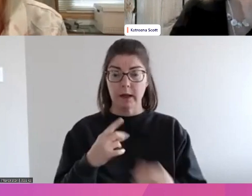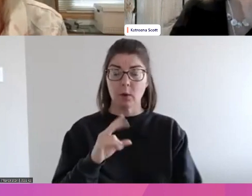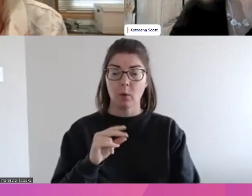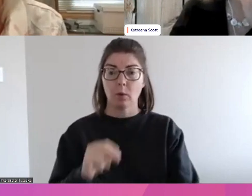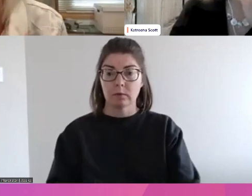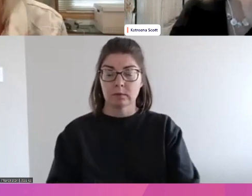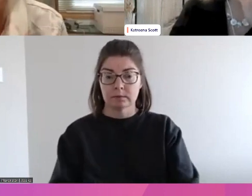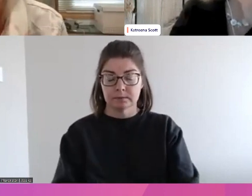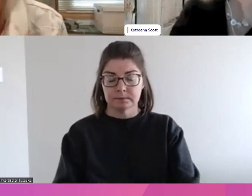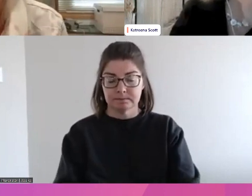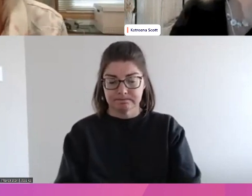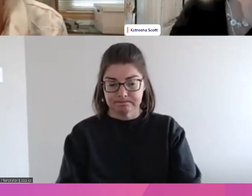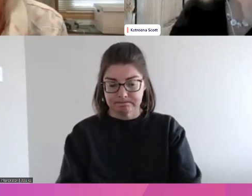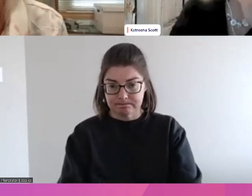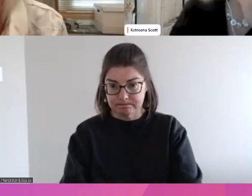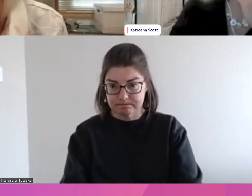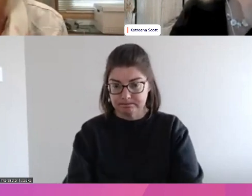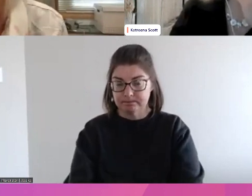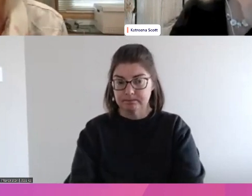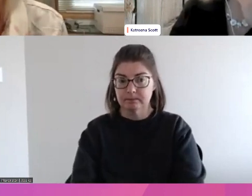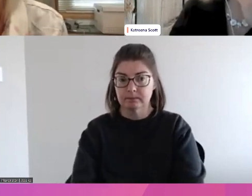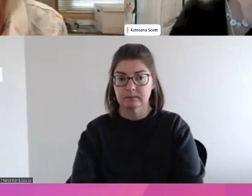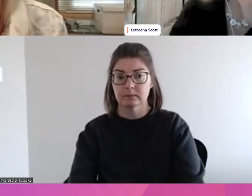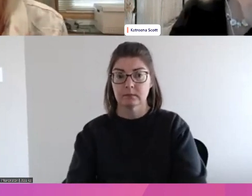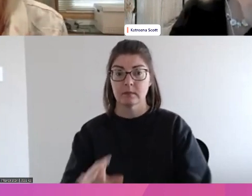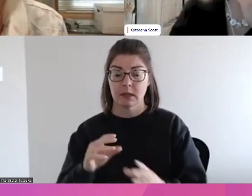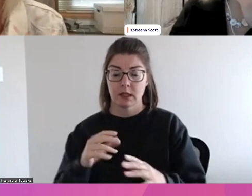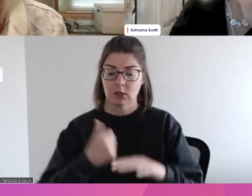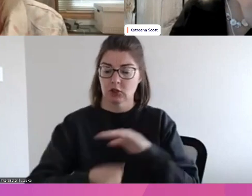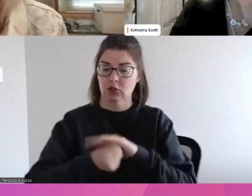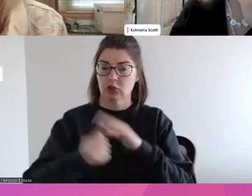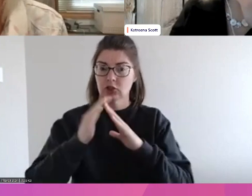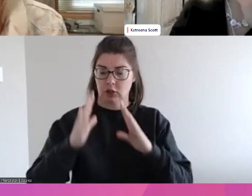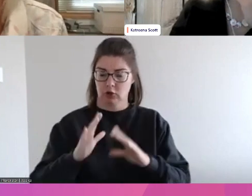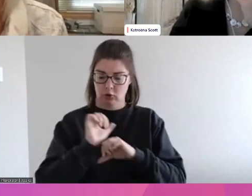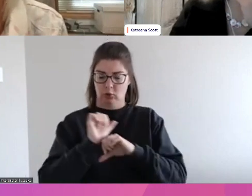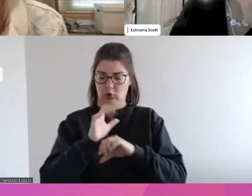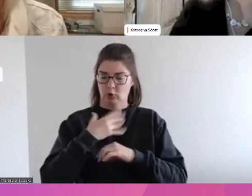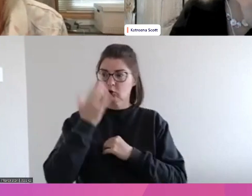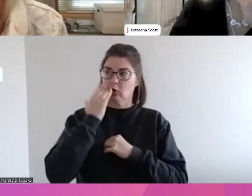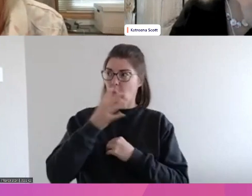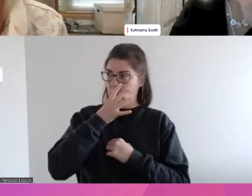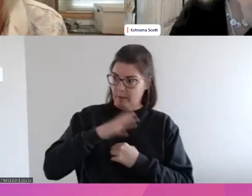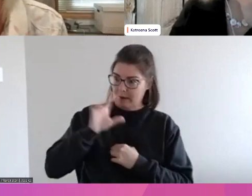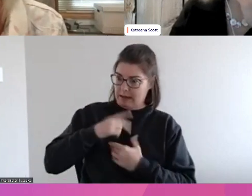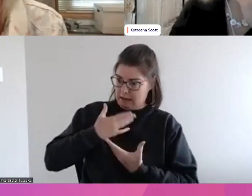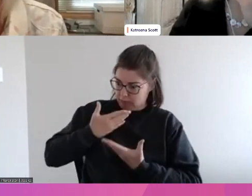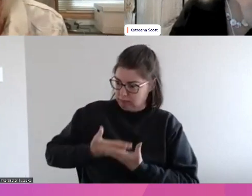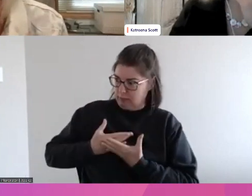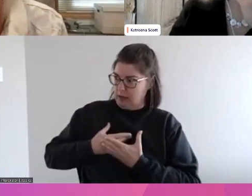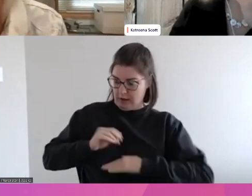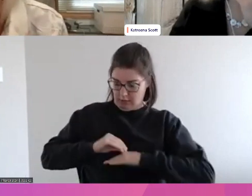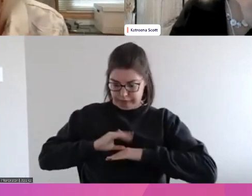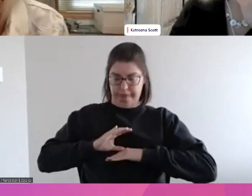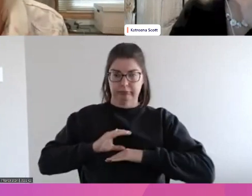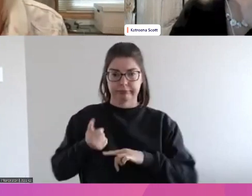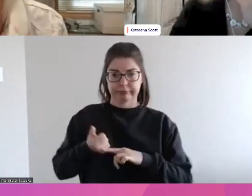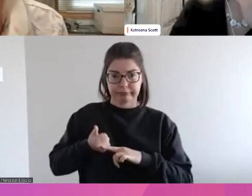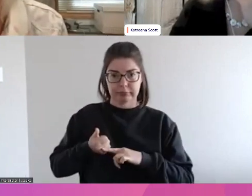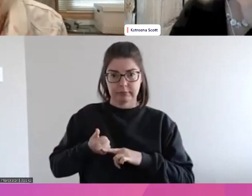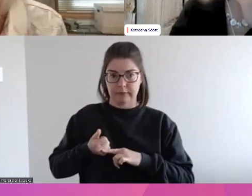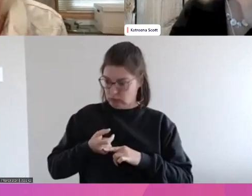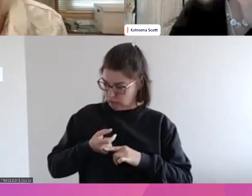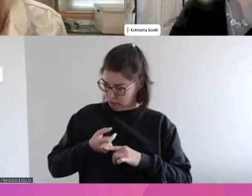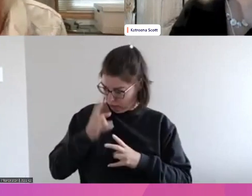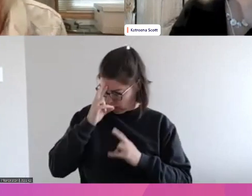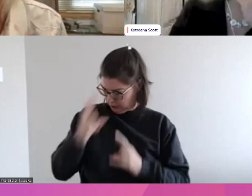essentiels, des éléments essentiels d'une bonne intervention. Donc, ce n'était pas nécessaire en tout temps. Ça ne veut pas dire